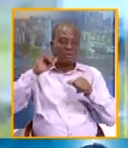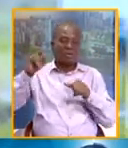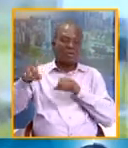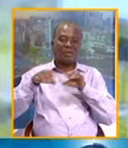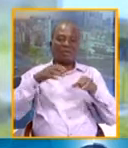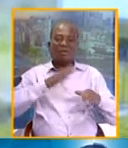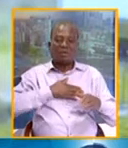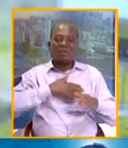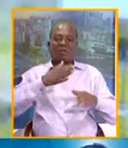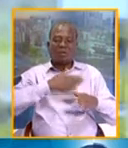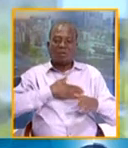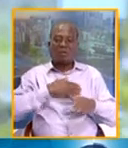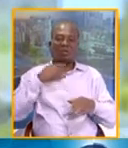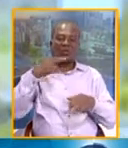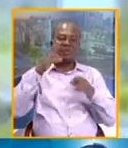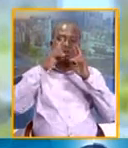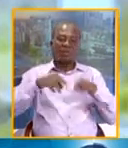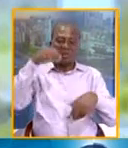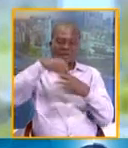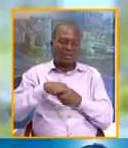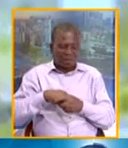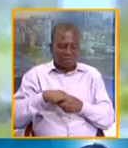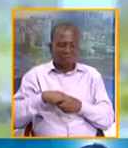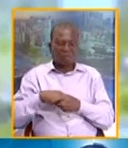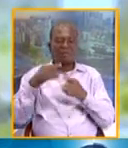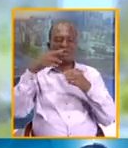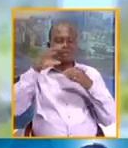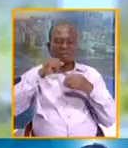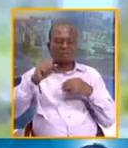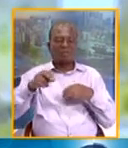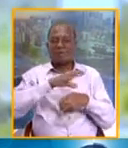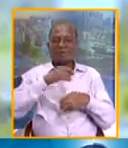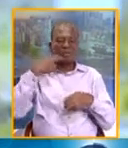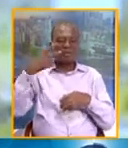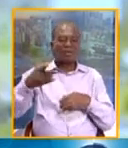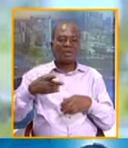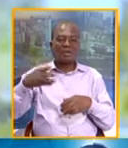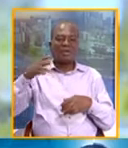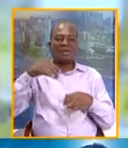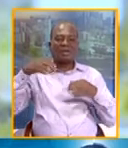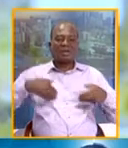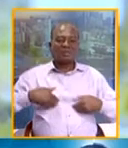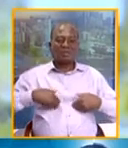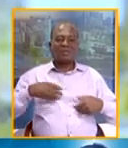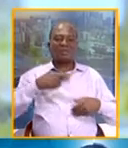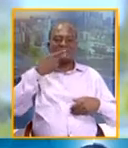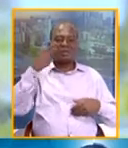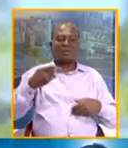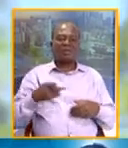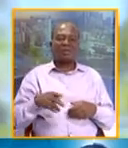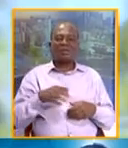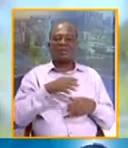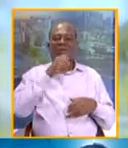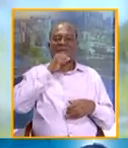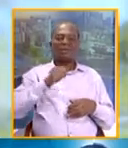battre les coeurs on aura des réponses dans ce reportage des waters amadou ouattara et vous le verrez là je n'en parle et l'ancienne génération raconte